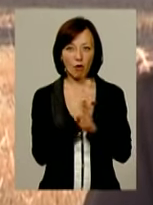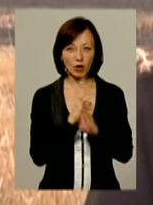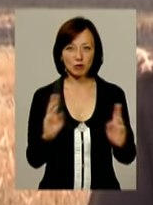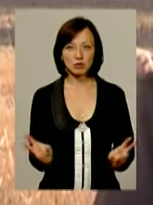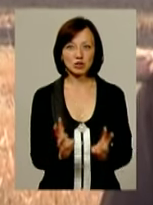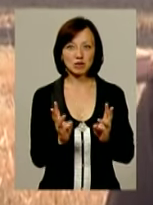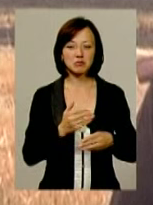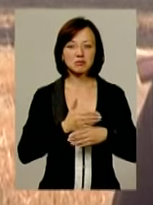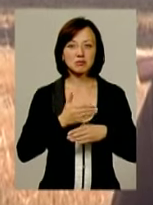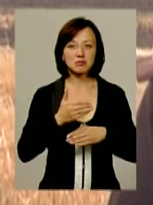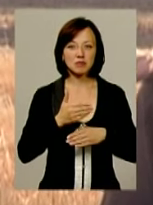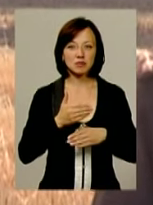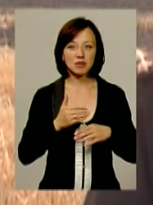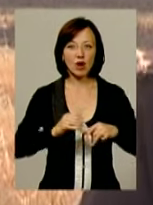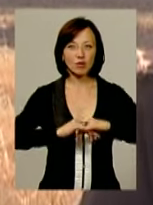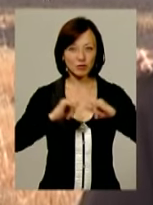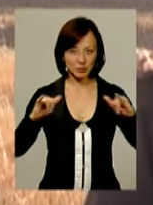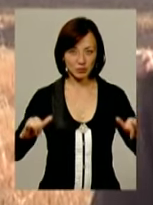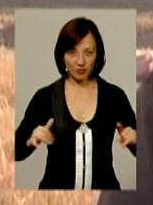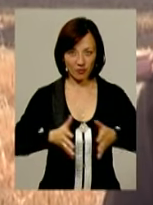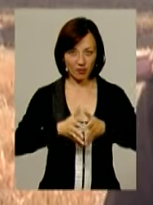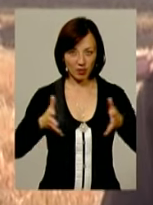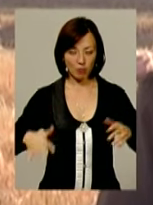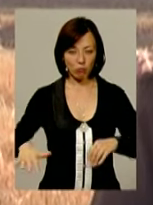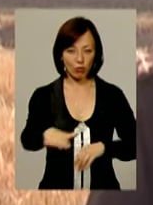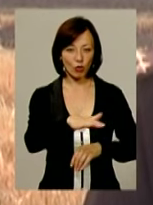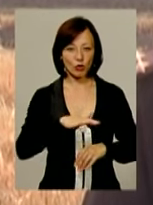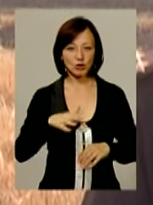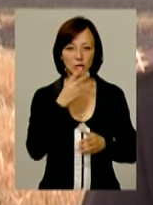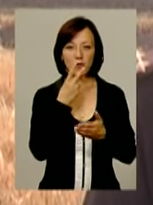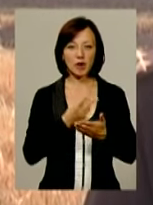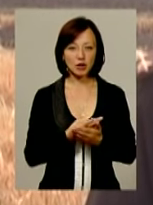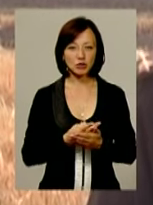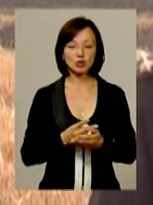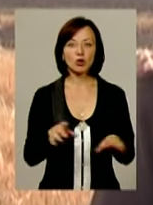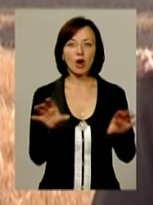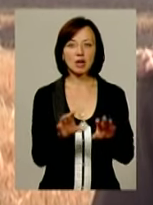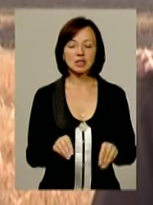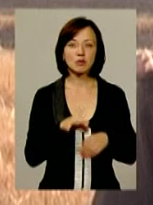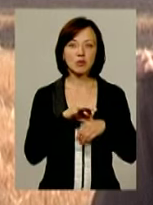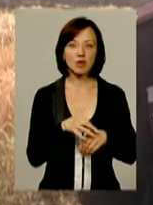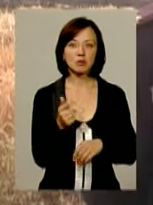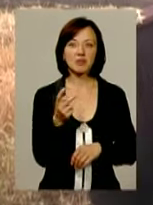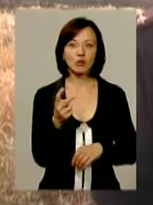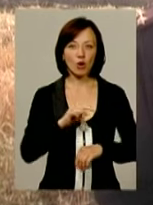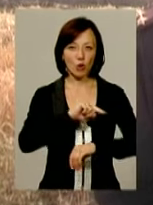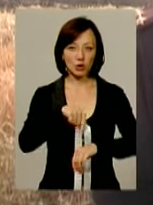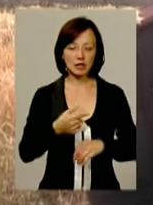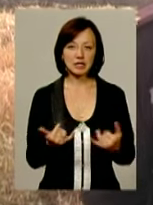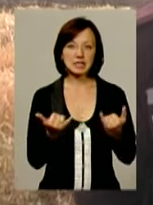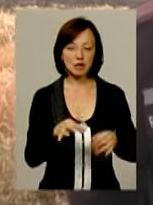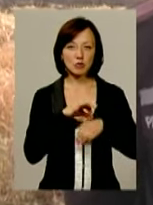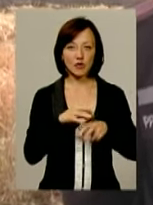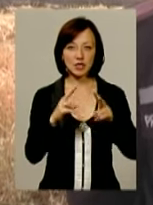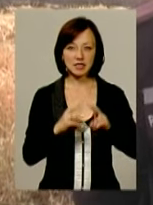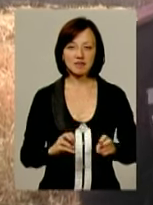виклик, пожежа набула значних розмірів, і ми вже ви бачили, що гасіння проводилось біля 1,5 години. Наразі проводиться слідство